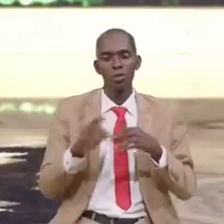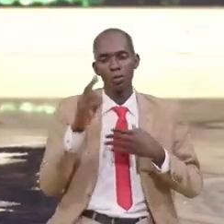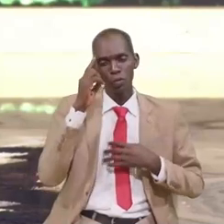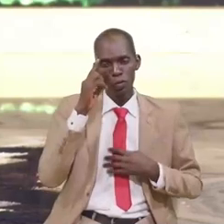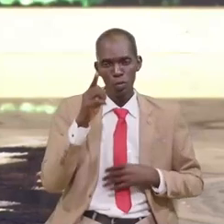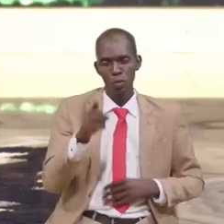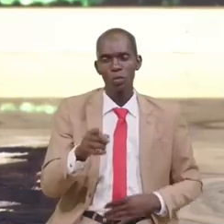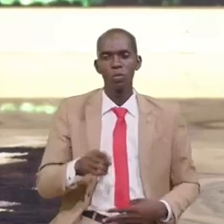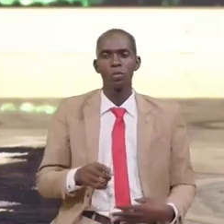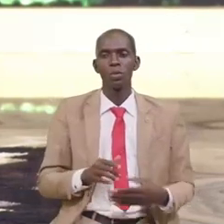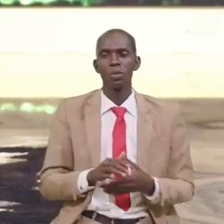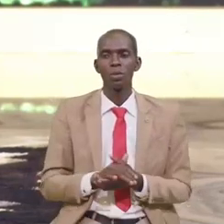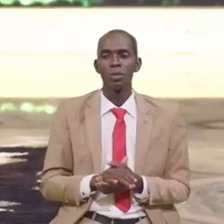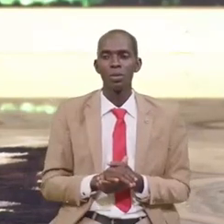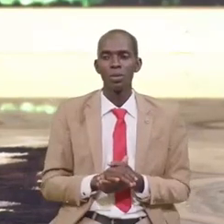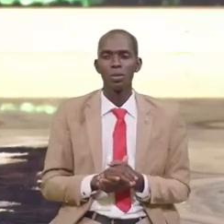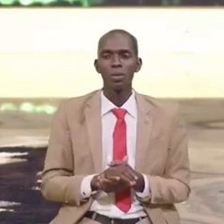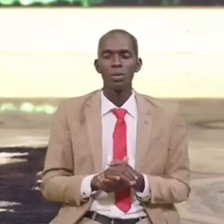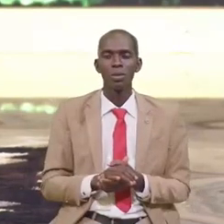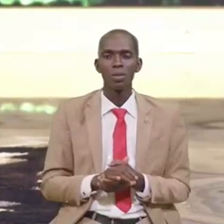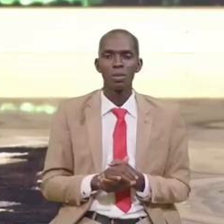vous,